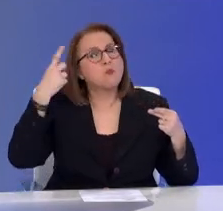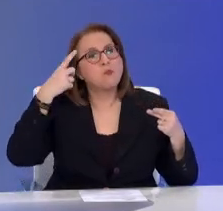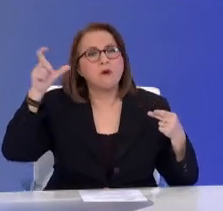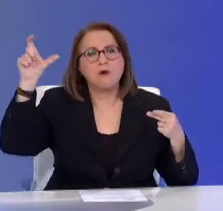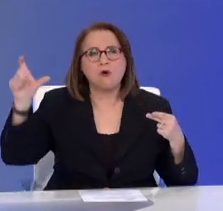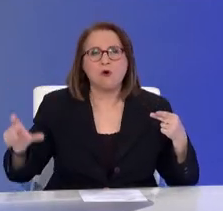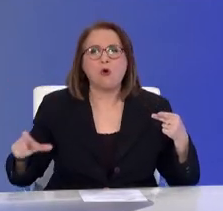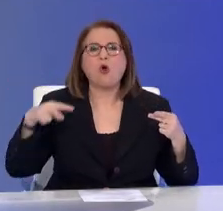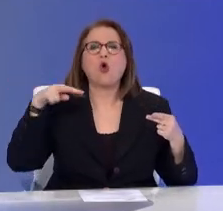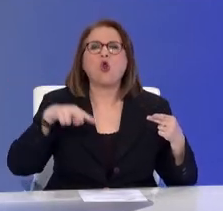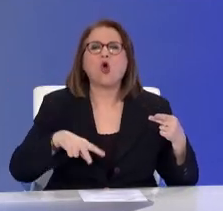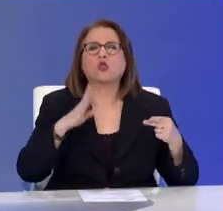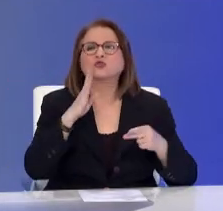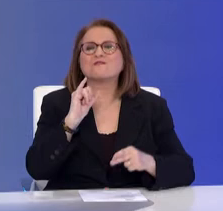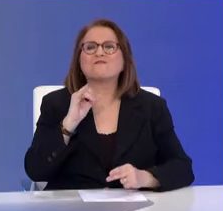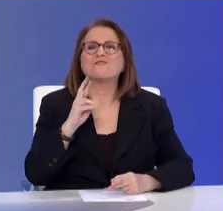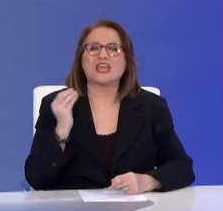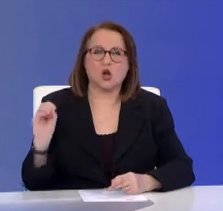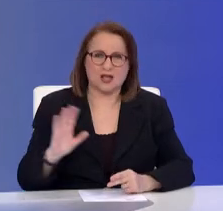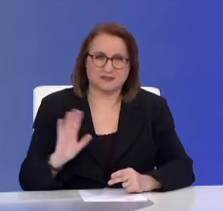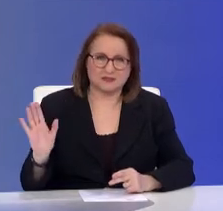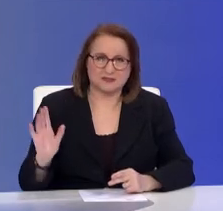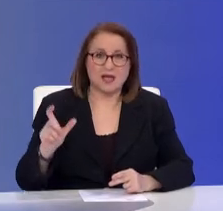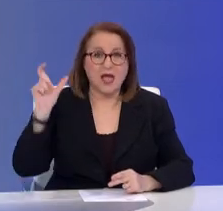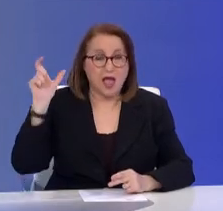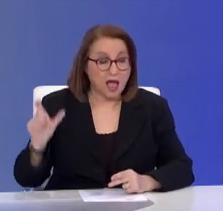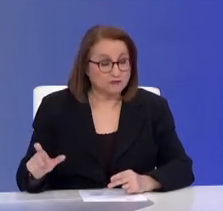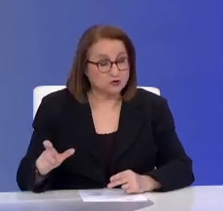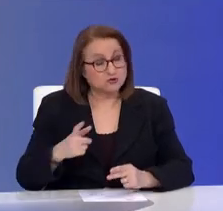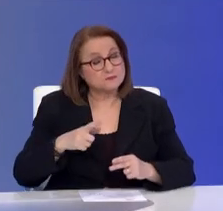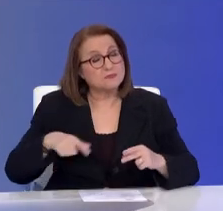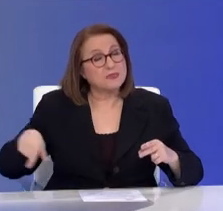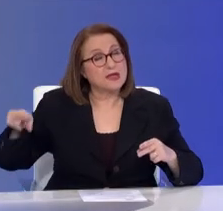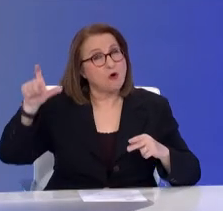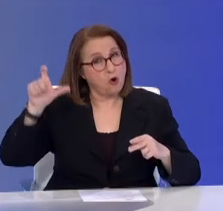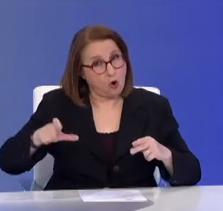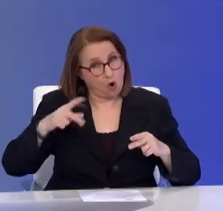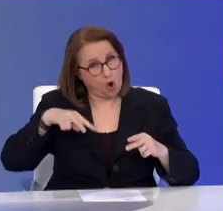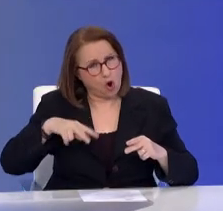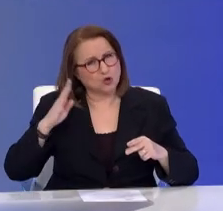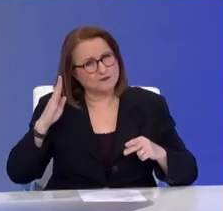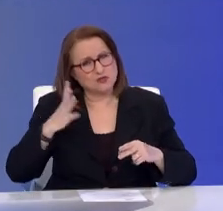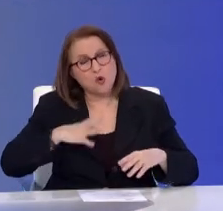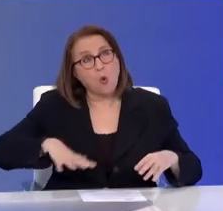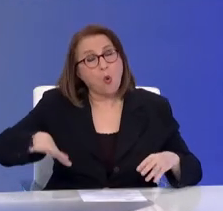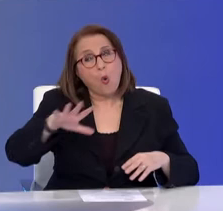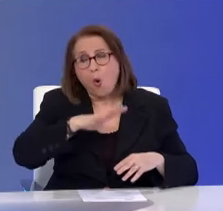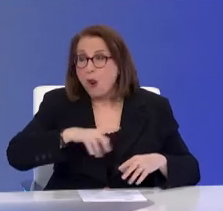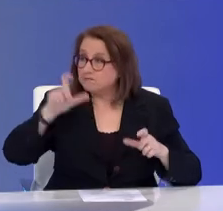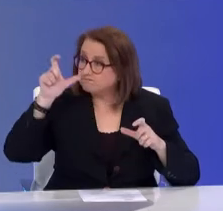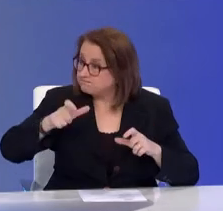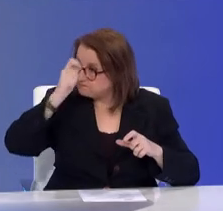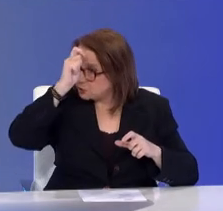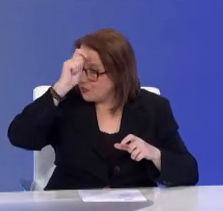Βίρονας τύχαινε αποδοχής και θαυμασμού από όλο το δυτικό κόσμο, ο Σατομπρίαν, ο